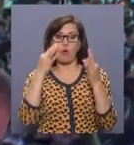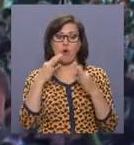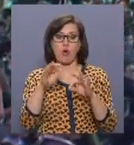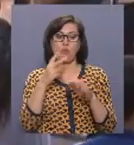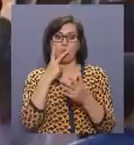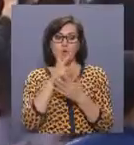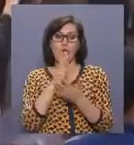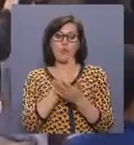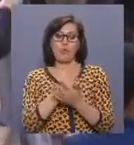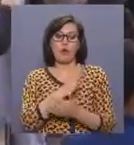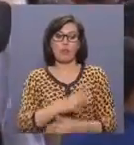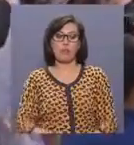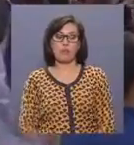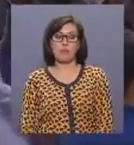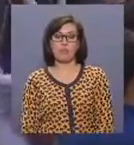паш етуде.